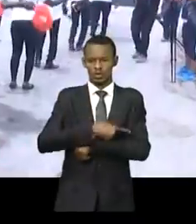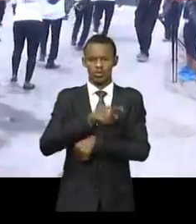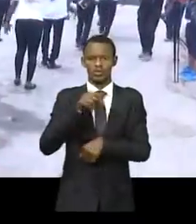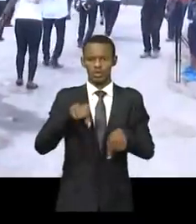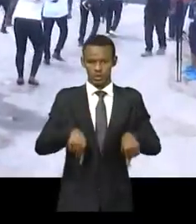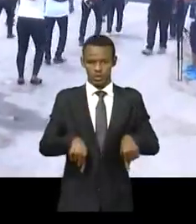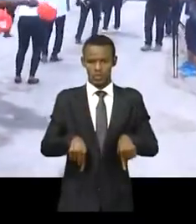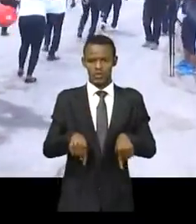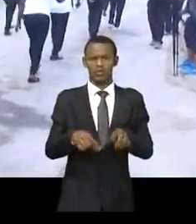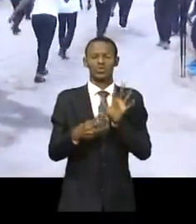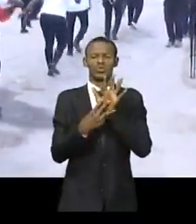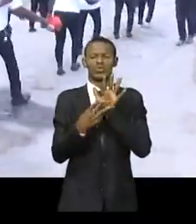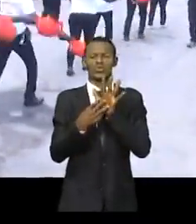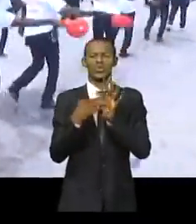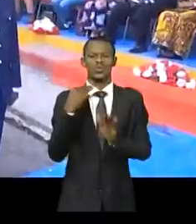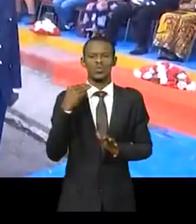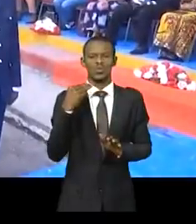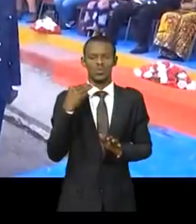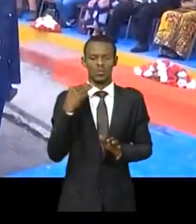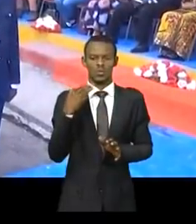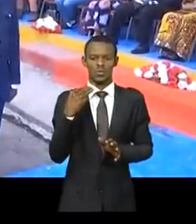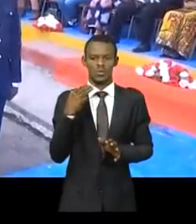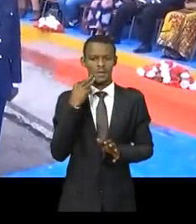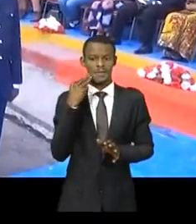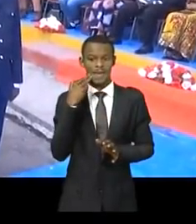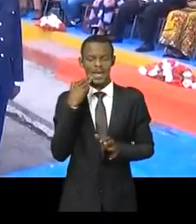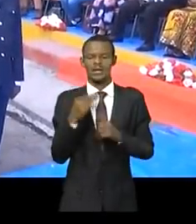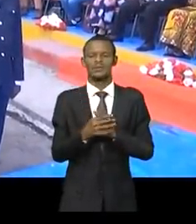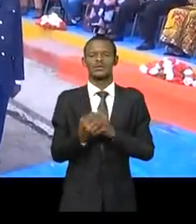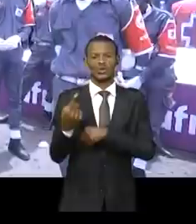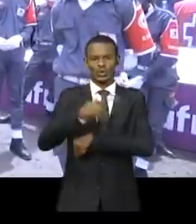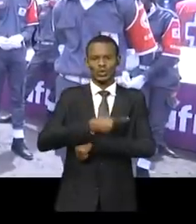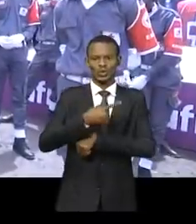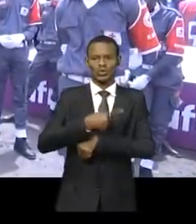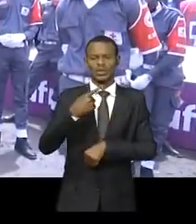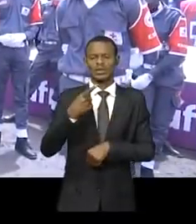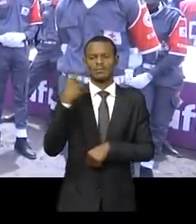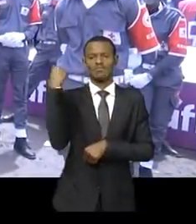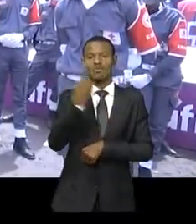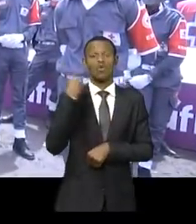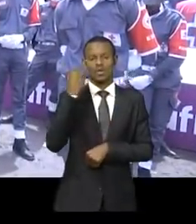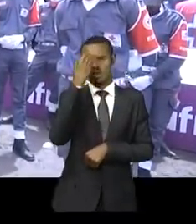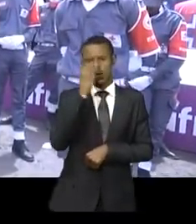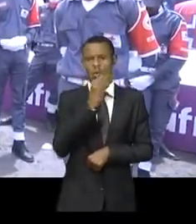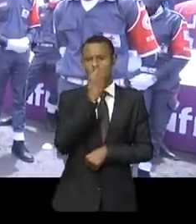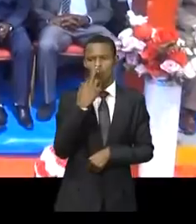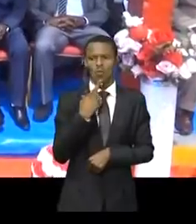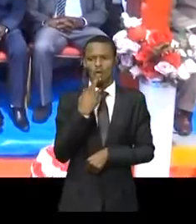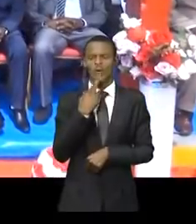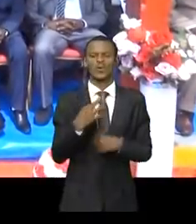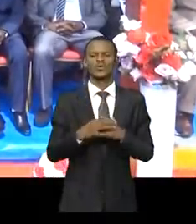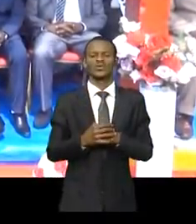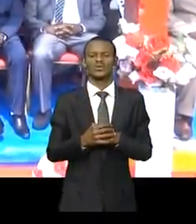création de ce mouvement international. Après le passage des troupes en revue d'abord par le président national de cette institution et